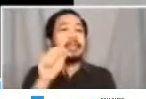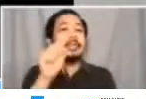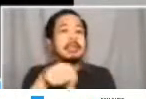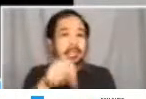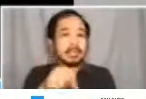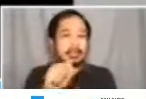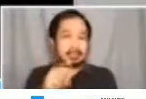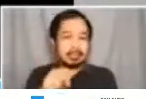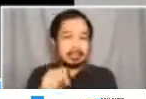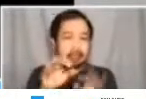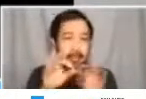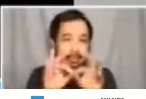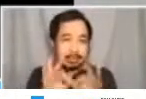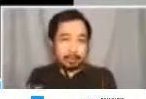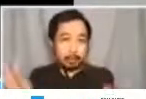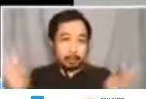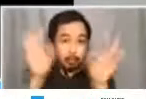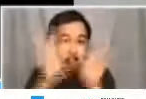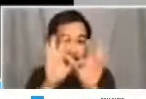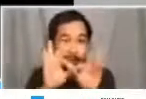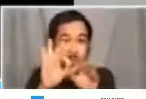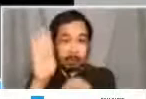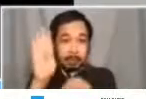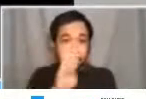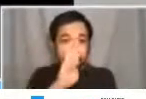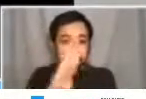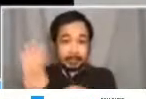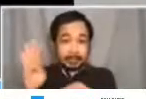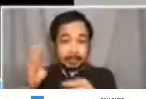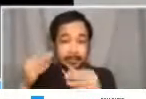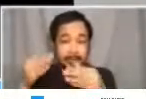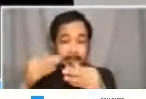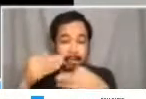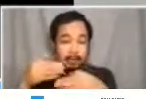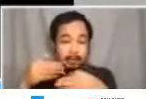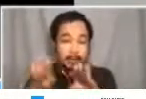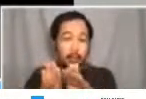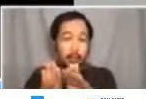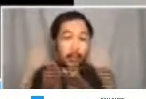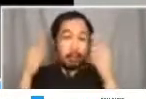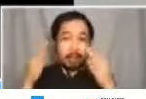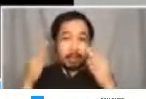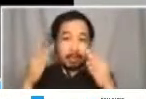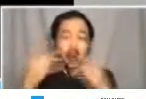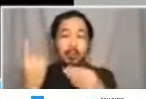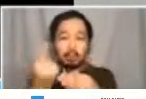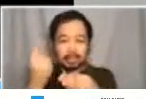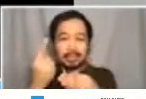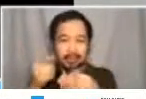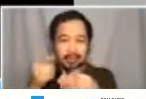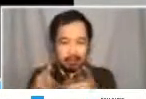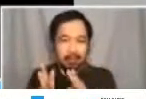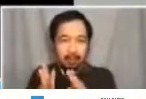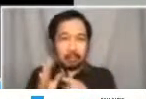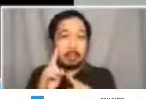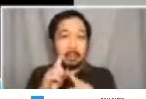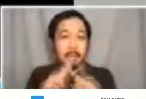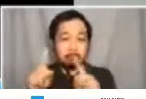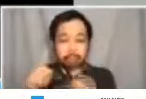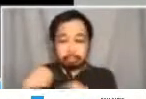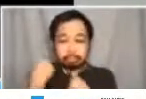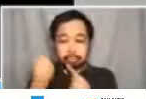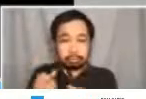with them using WhatsApp, using Viber, using messages,